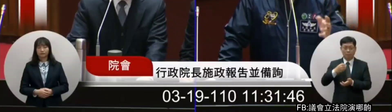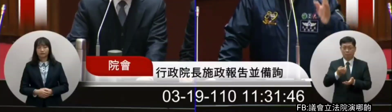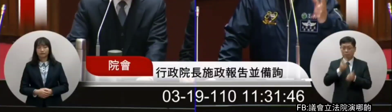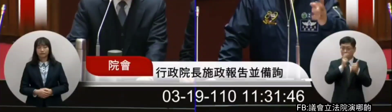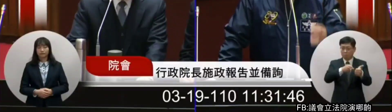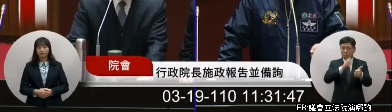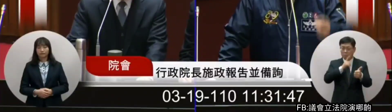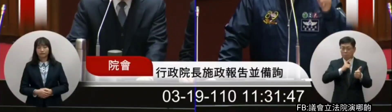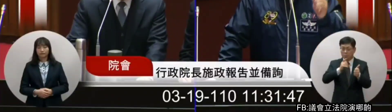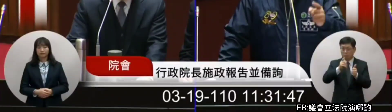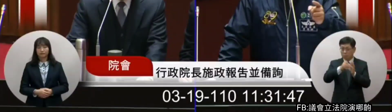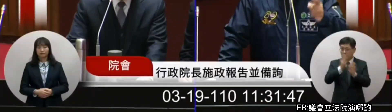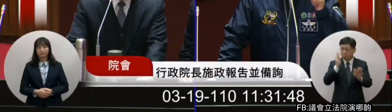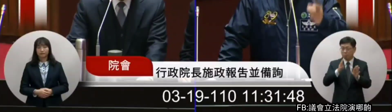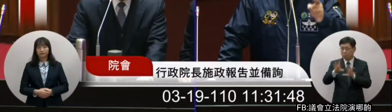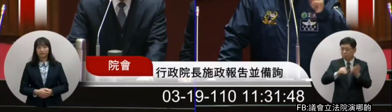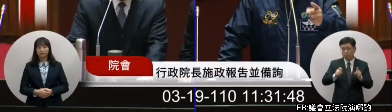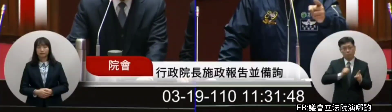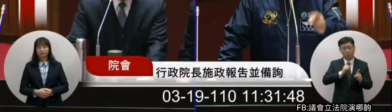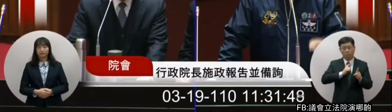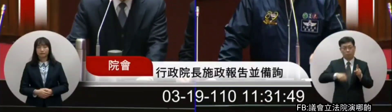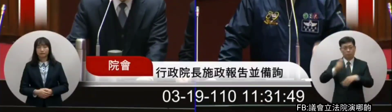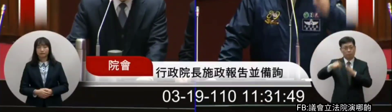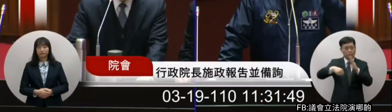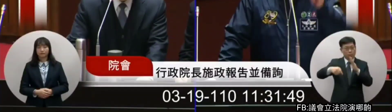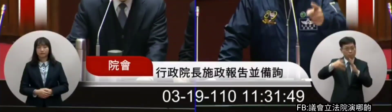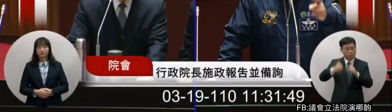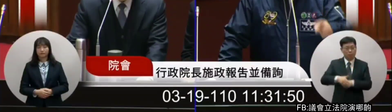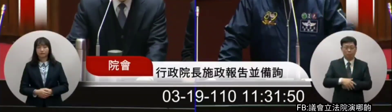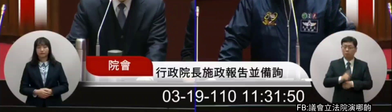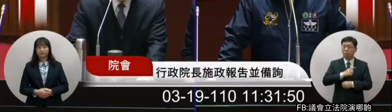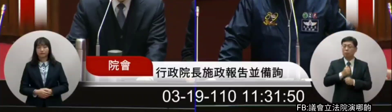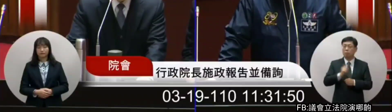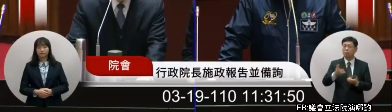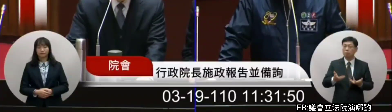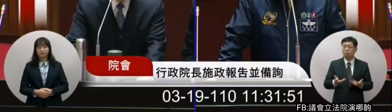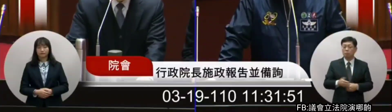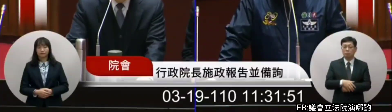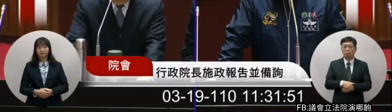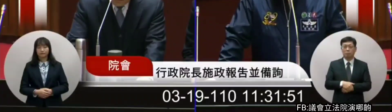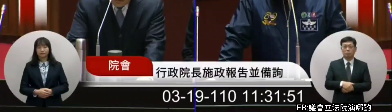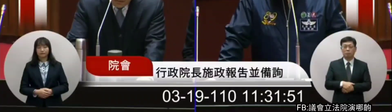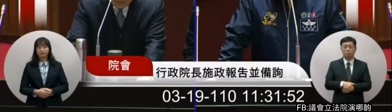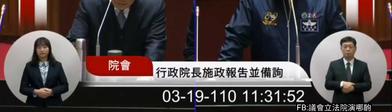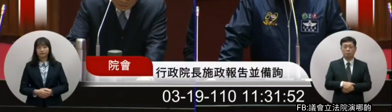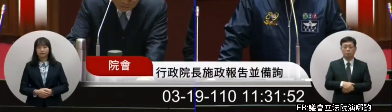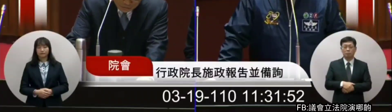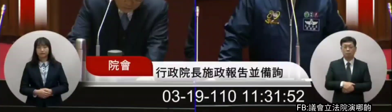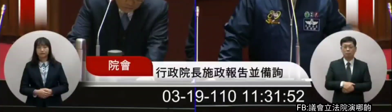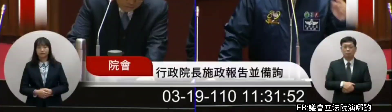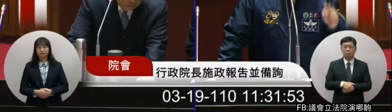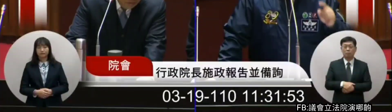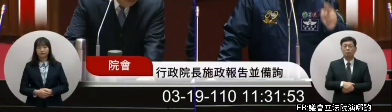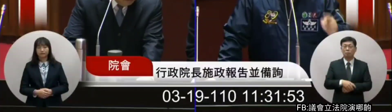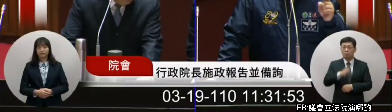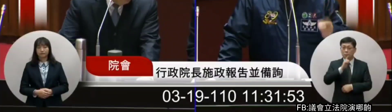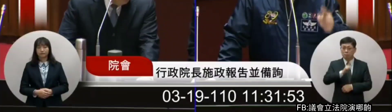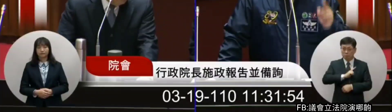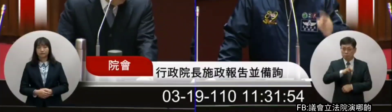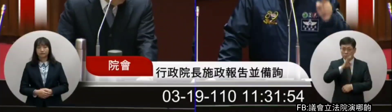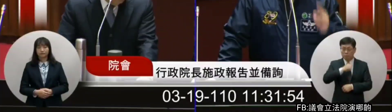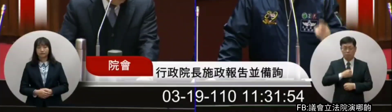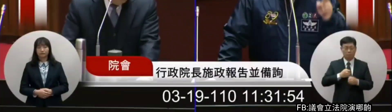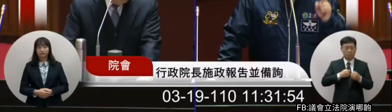要提请相关的资料，你当时担任行政院院长的时候，你做了什么事？你做了行使